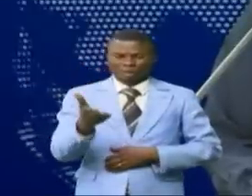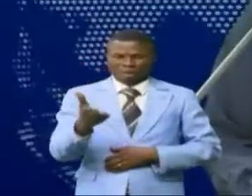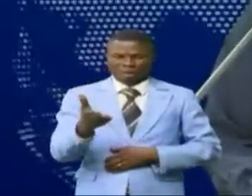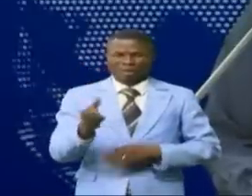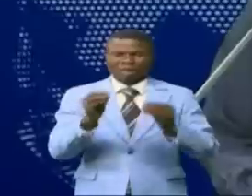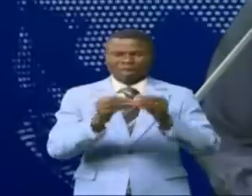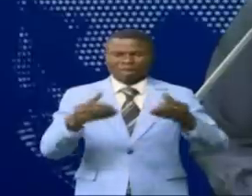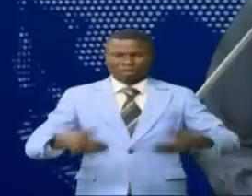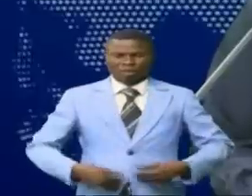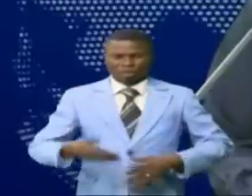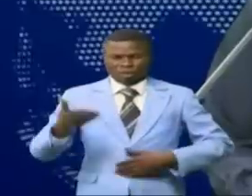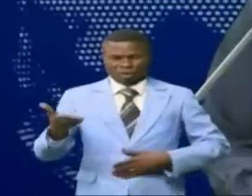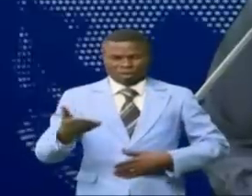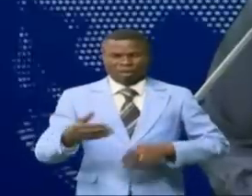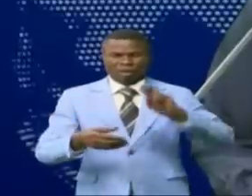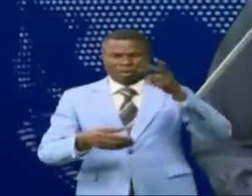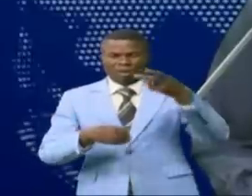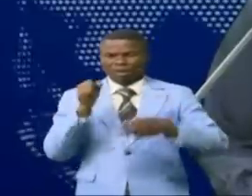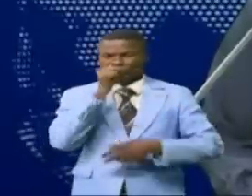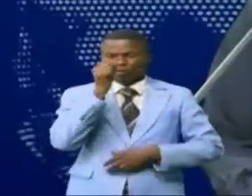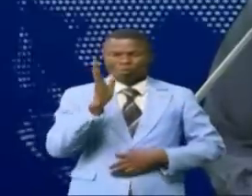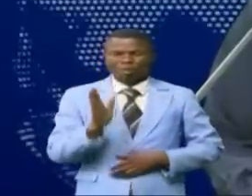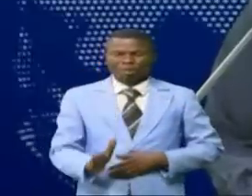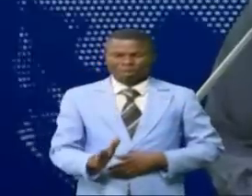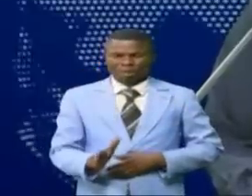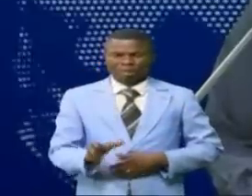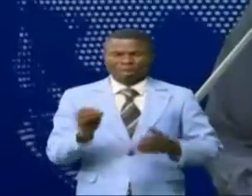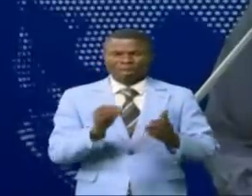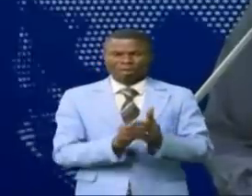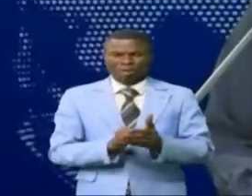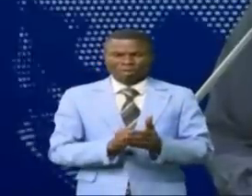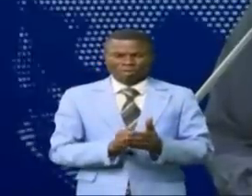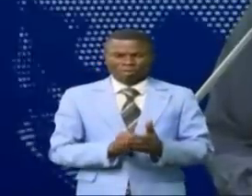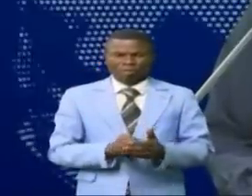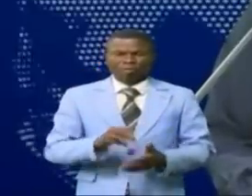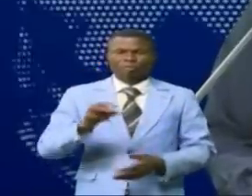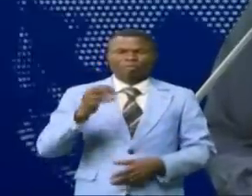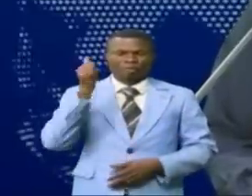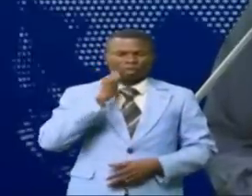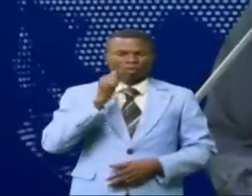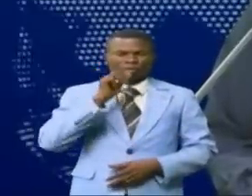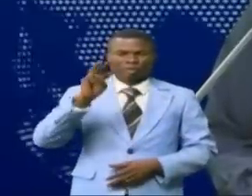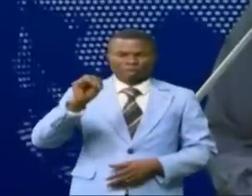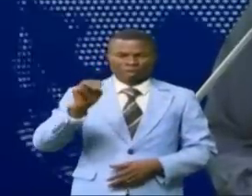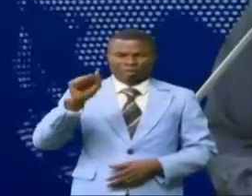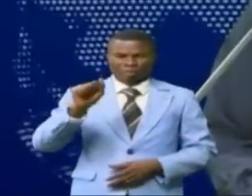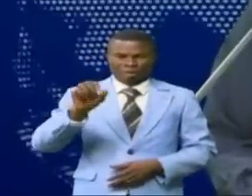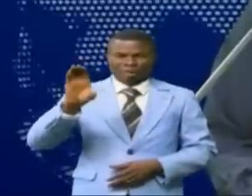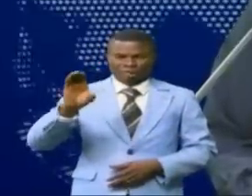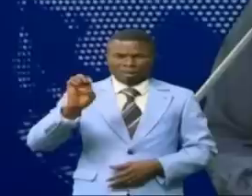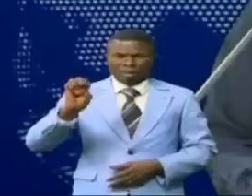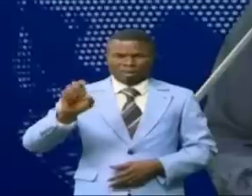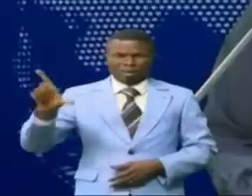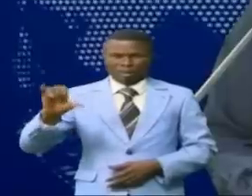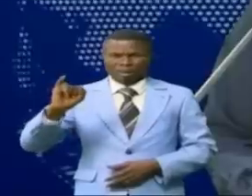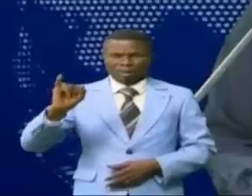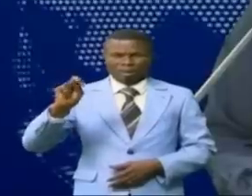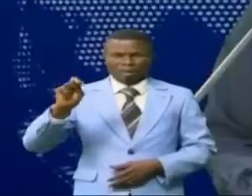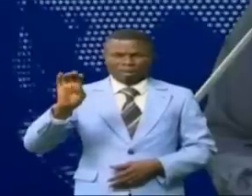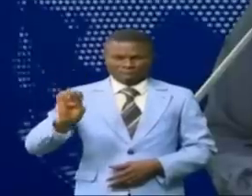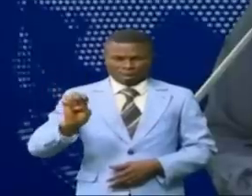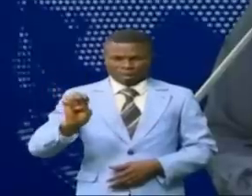ce rendez-vous de la jeunesse, mais également aussi Marceline Kapinga qui va également